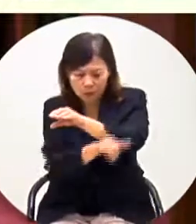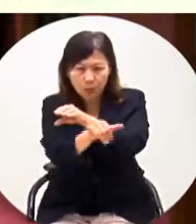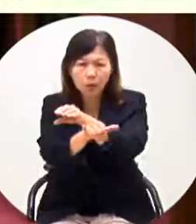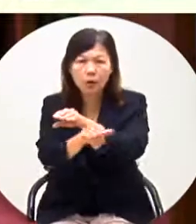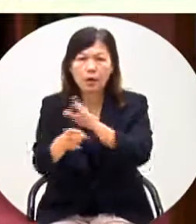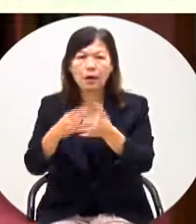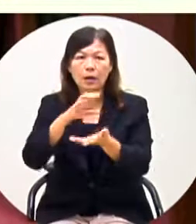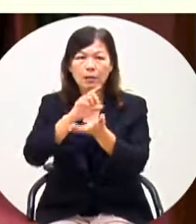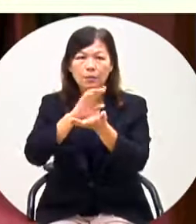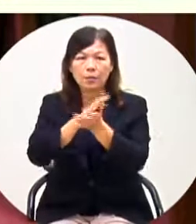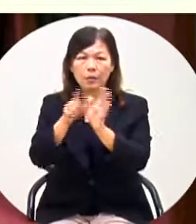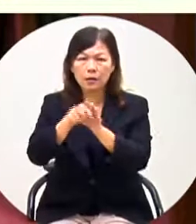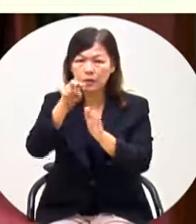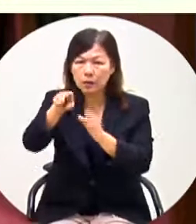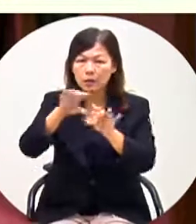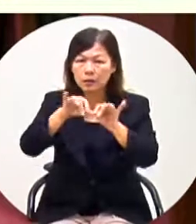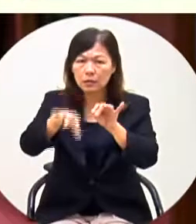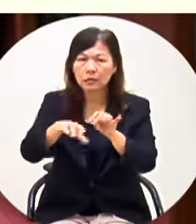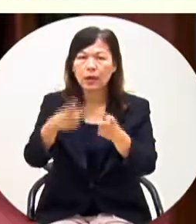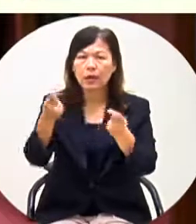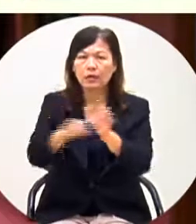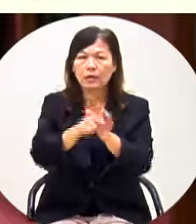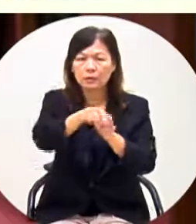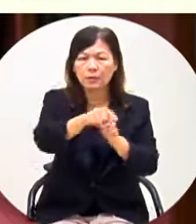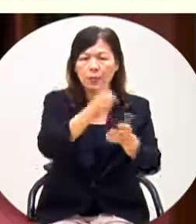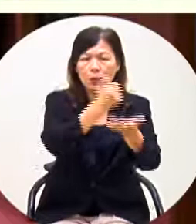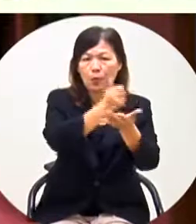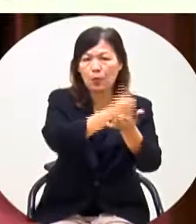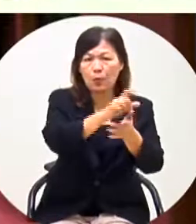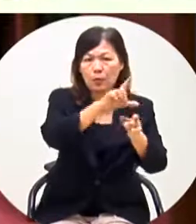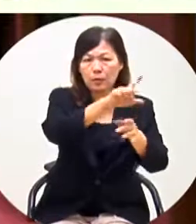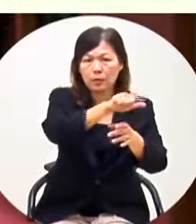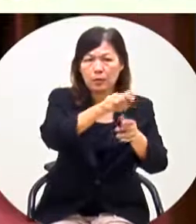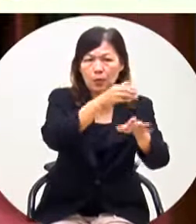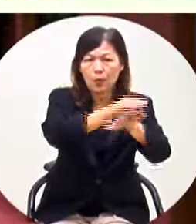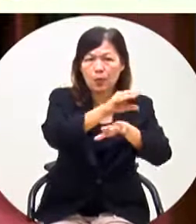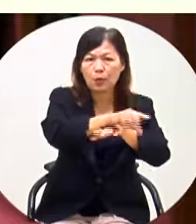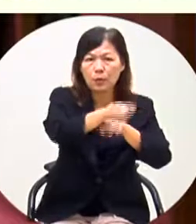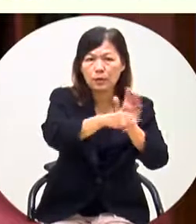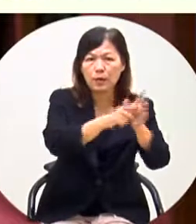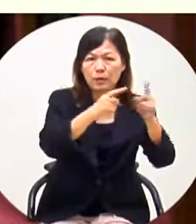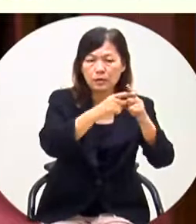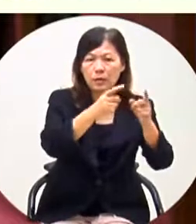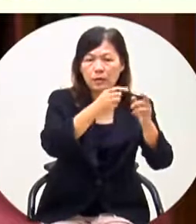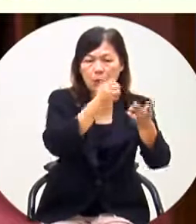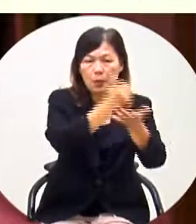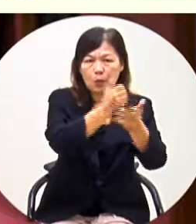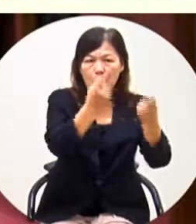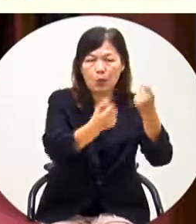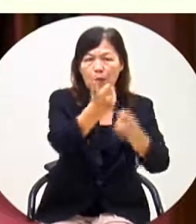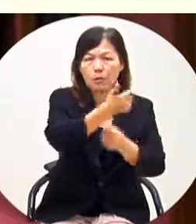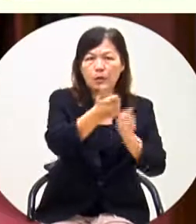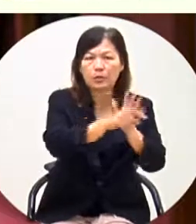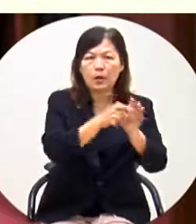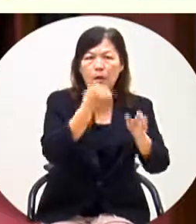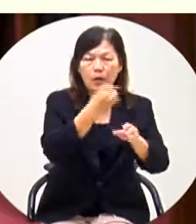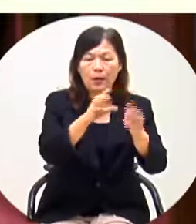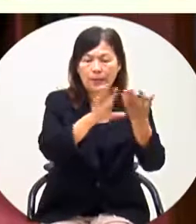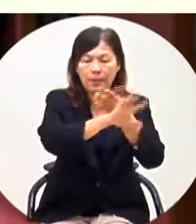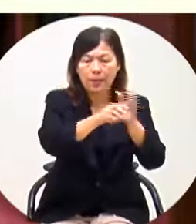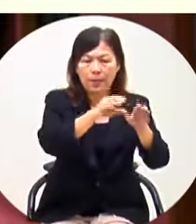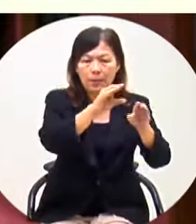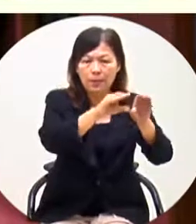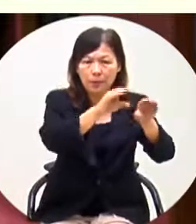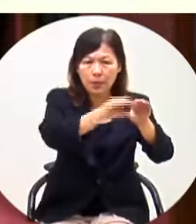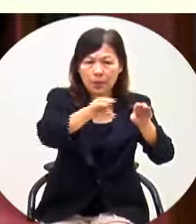也有一台货车是在卸货，这应该是司机哈。后面停了好几部啊，车上都是没有人的，